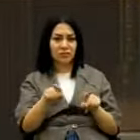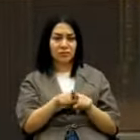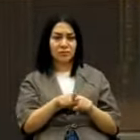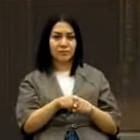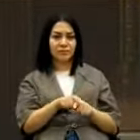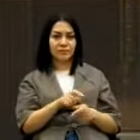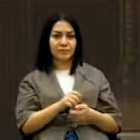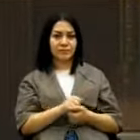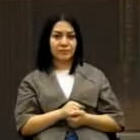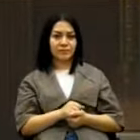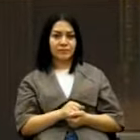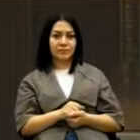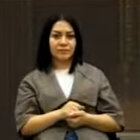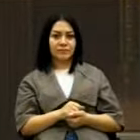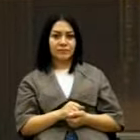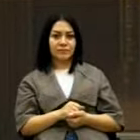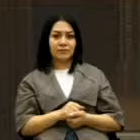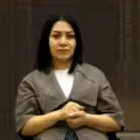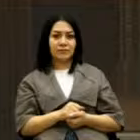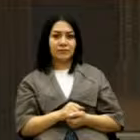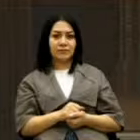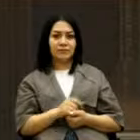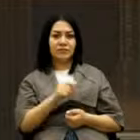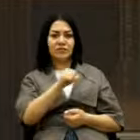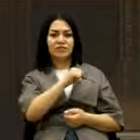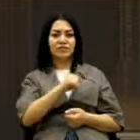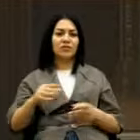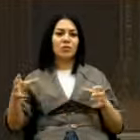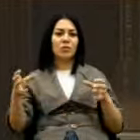ներկայության վերաբերյալ, որոնք մի բանդաներ էլ դրանք